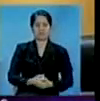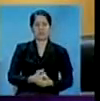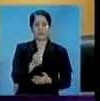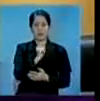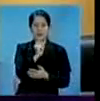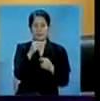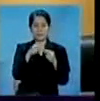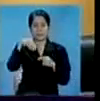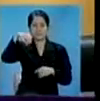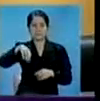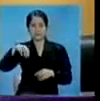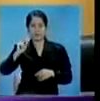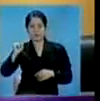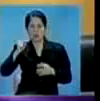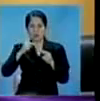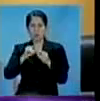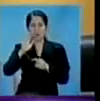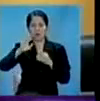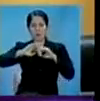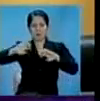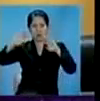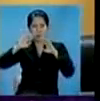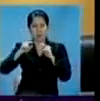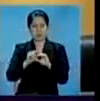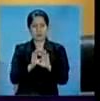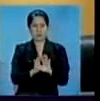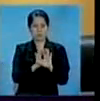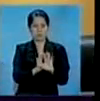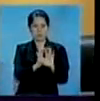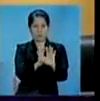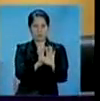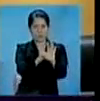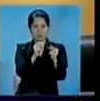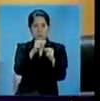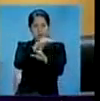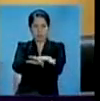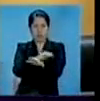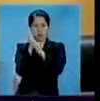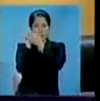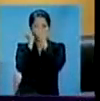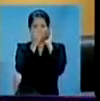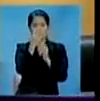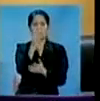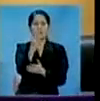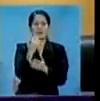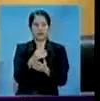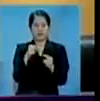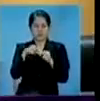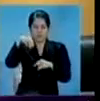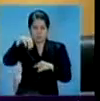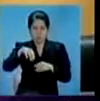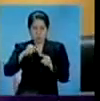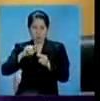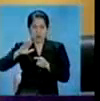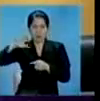ไม่มีหน่วยไหนของเจ้าที่ของเราครับที่จะเคลื่อนเข้าไปถึงบริเวณดังกล่าวหน่วยที่ใกล้ที่สุดของเจ้าที่ทหาร